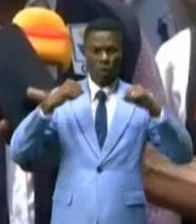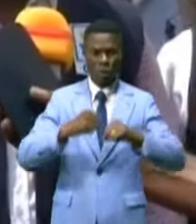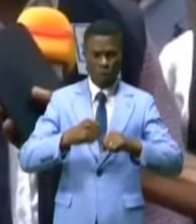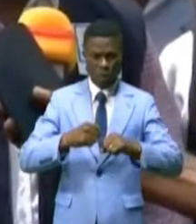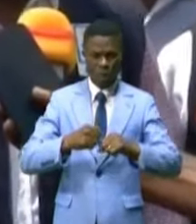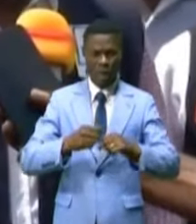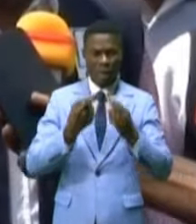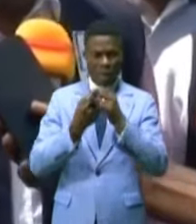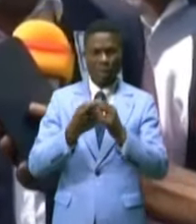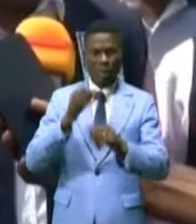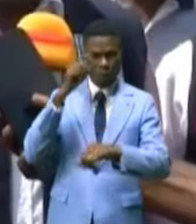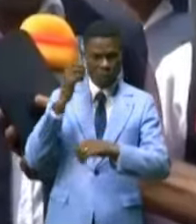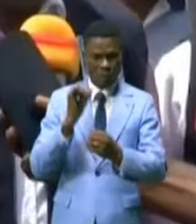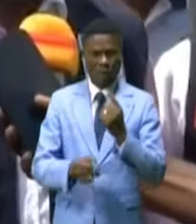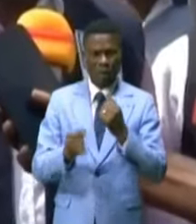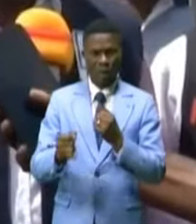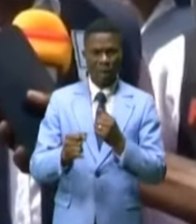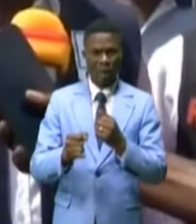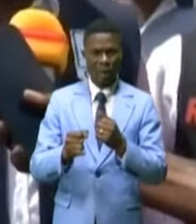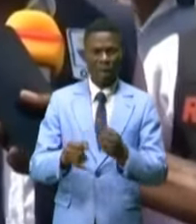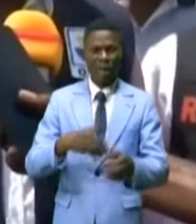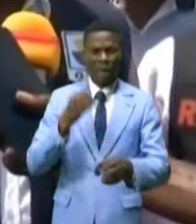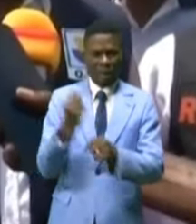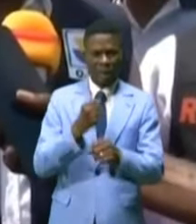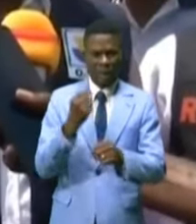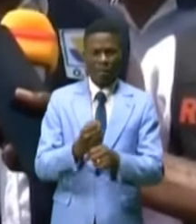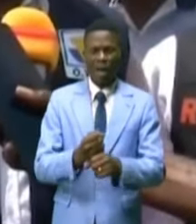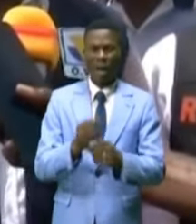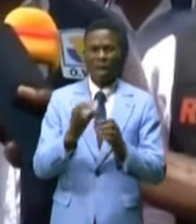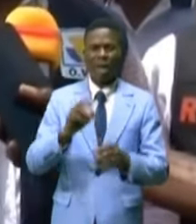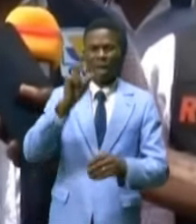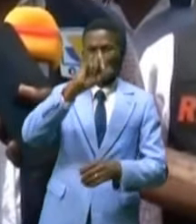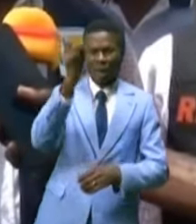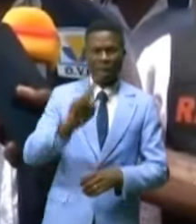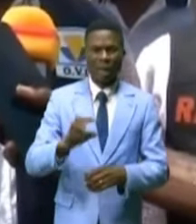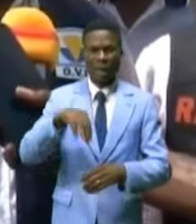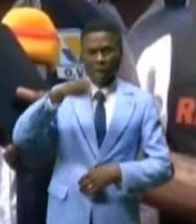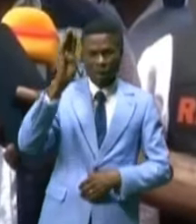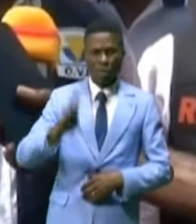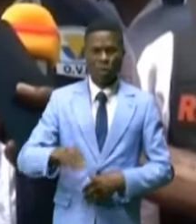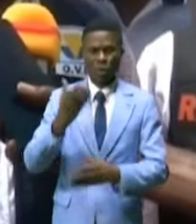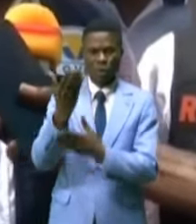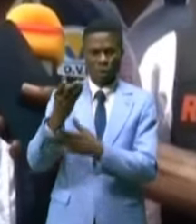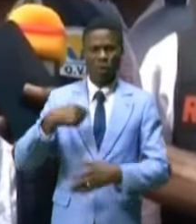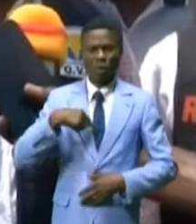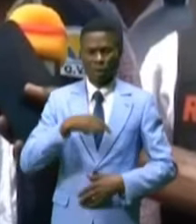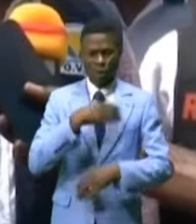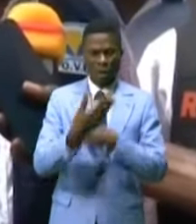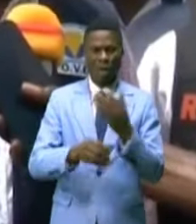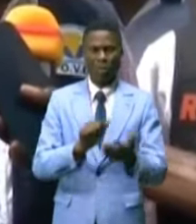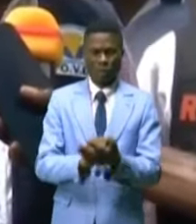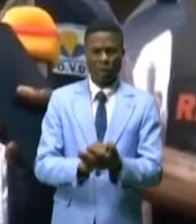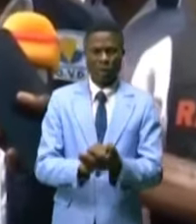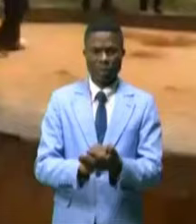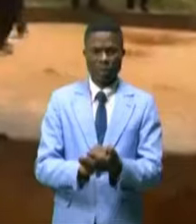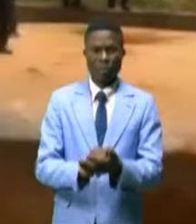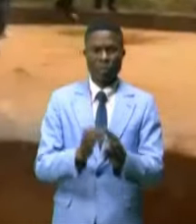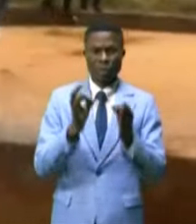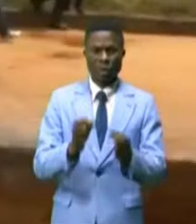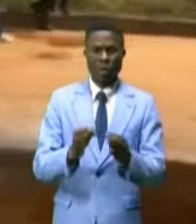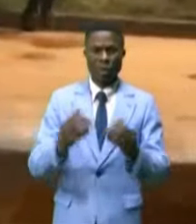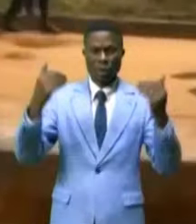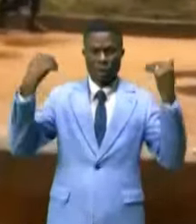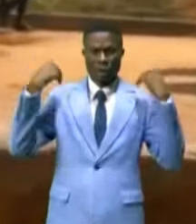vers l'horizon, fait l'essentiel de 30% qui nous avait été demandé d'accorder de faire. Soulignons que